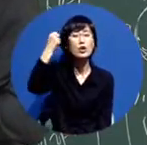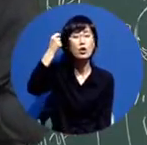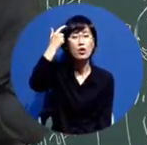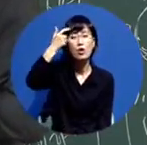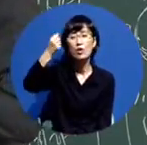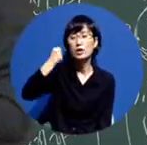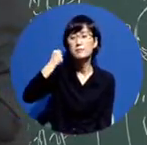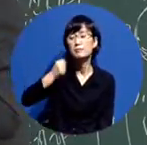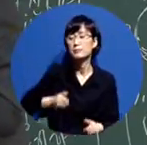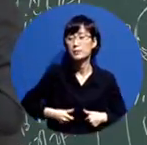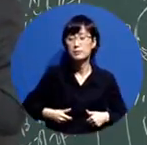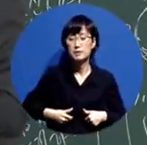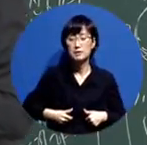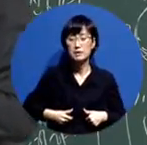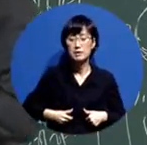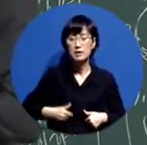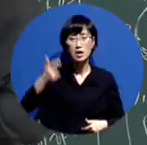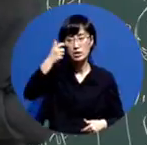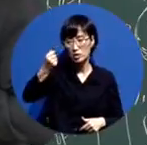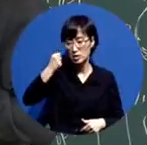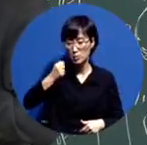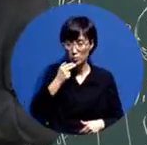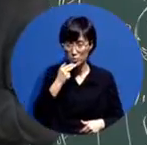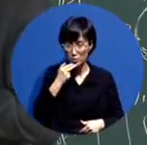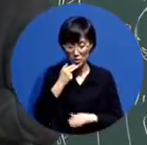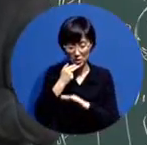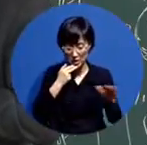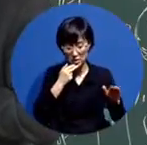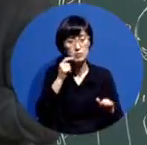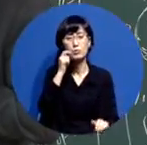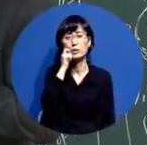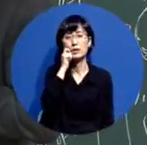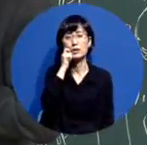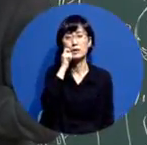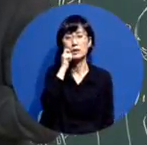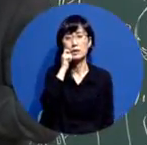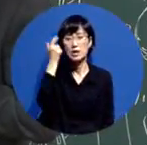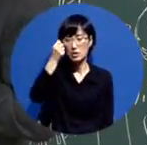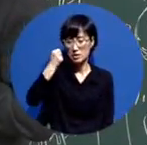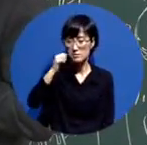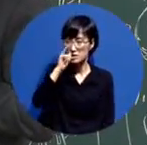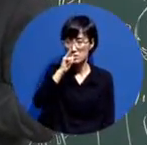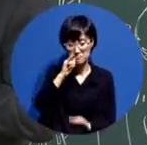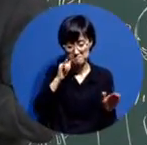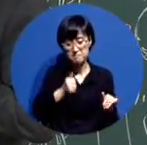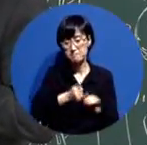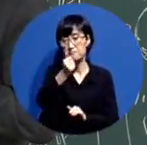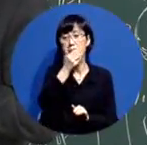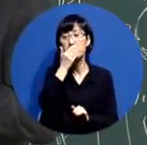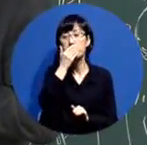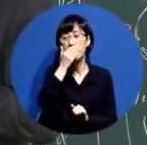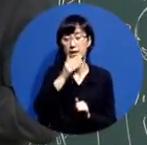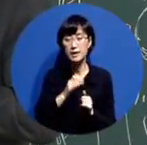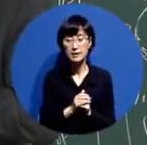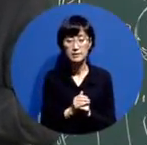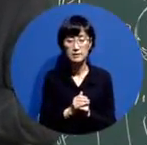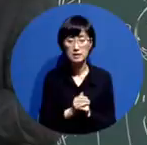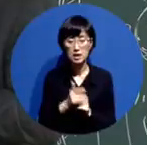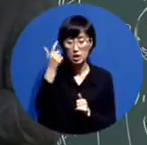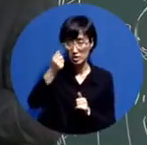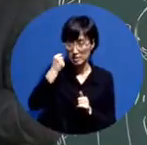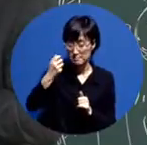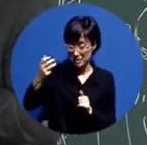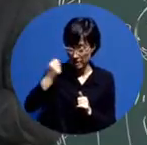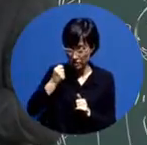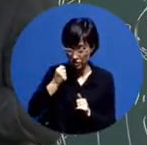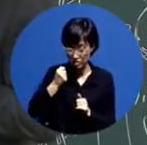这个力量。 이거없으면못이기는입니다， 没有这个力量的话就胜不过。 이거있어야반드시살아남을수있습니다，